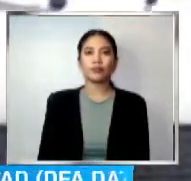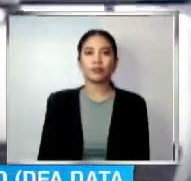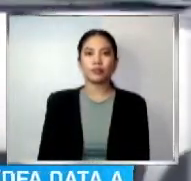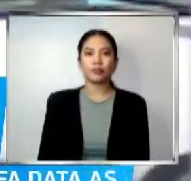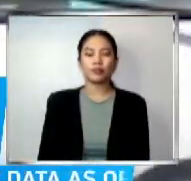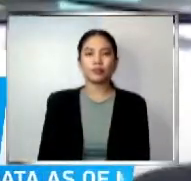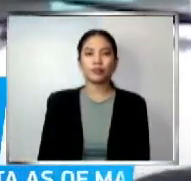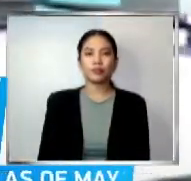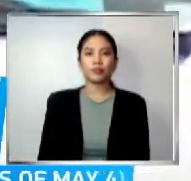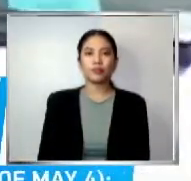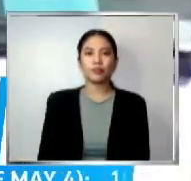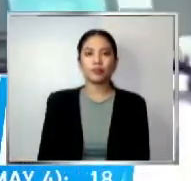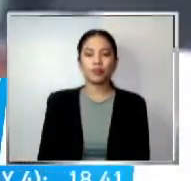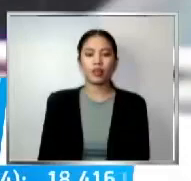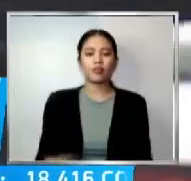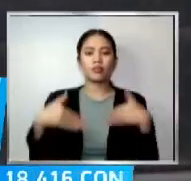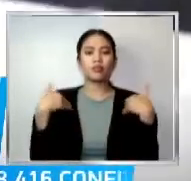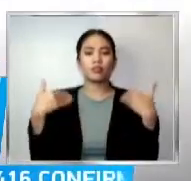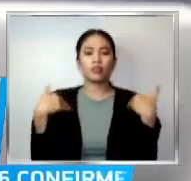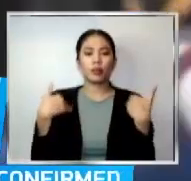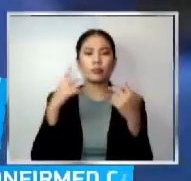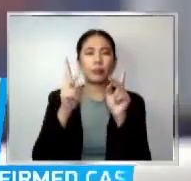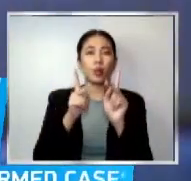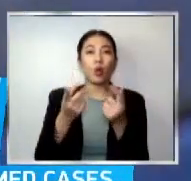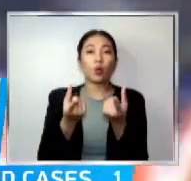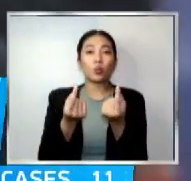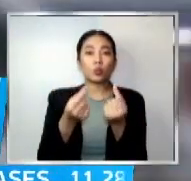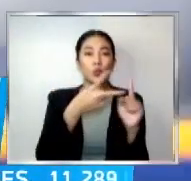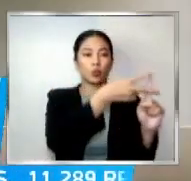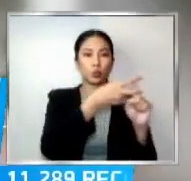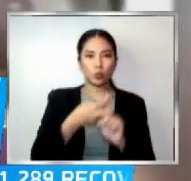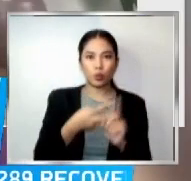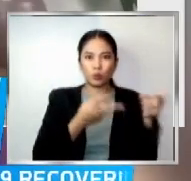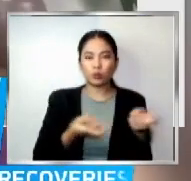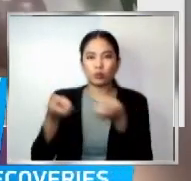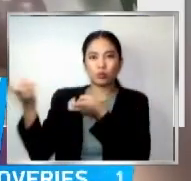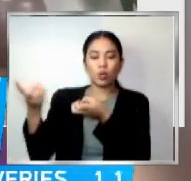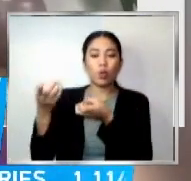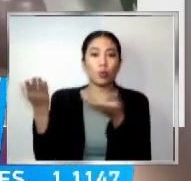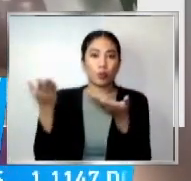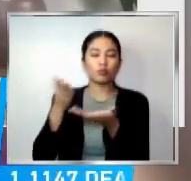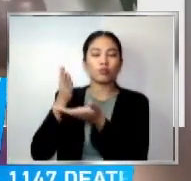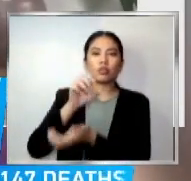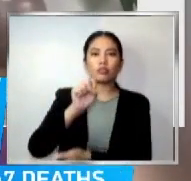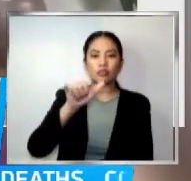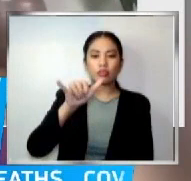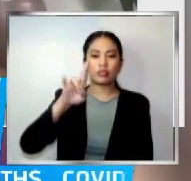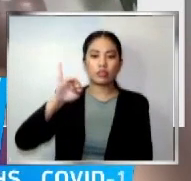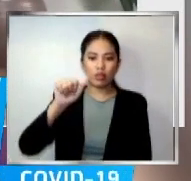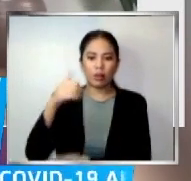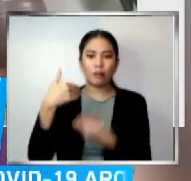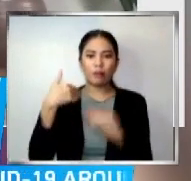Pati mga menor de edad tina-traffic para magtrabaho sa Syria gamit ang mga peking passport. Ito ang lumabas sa pagdinig ng Senate Committee on Women and